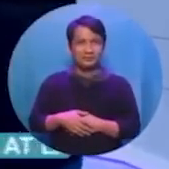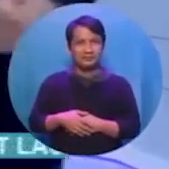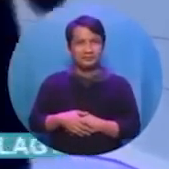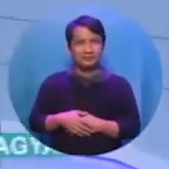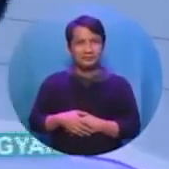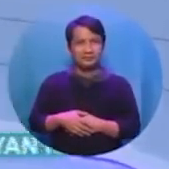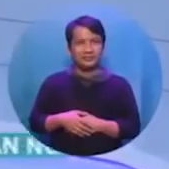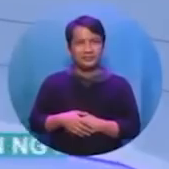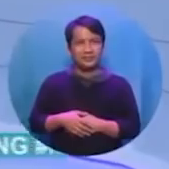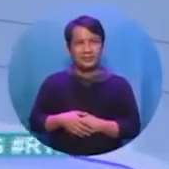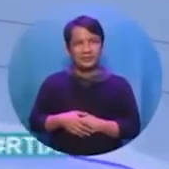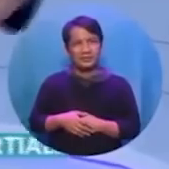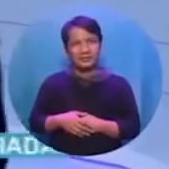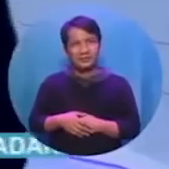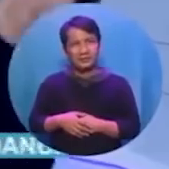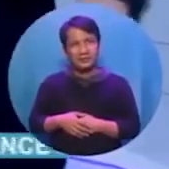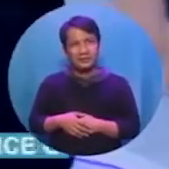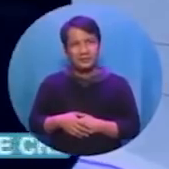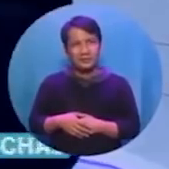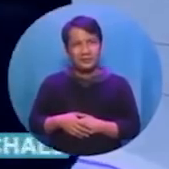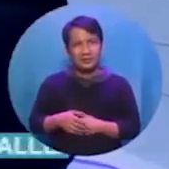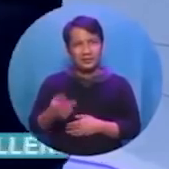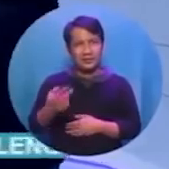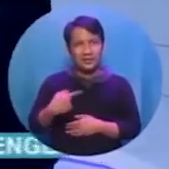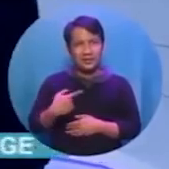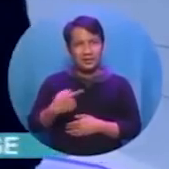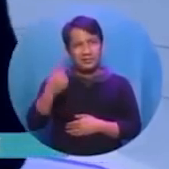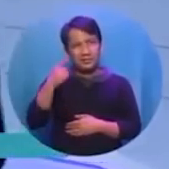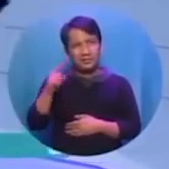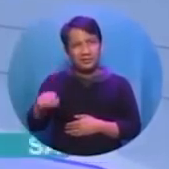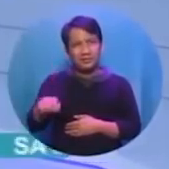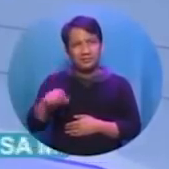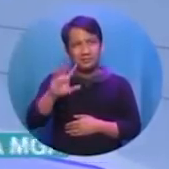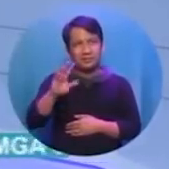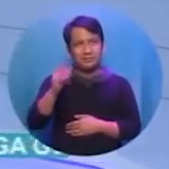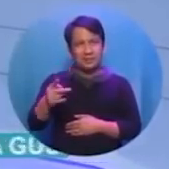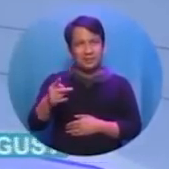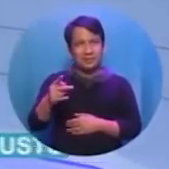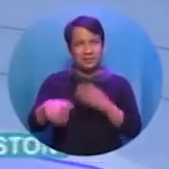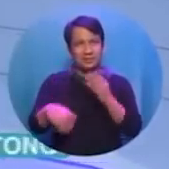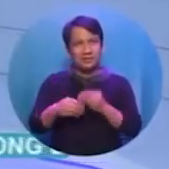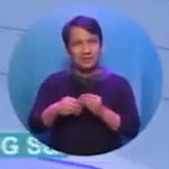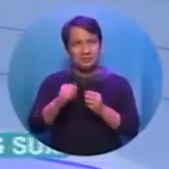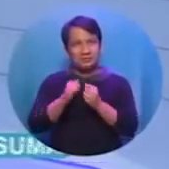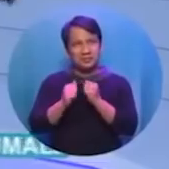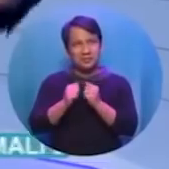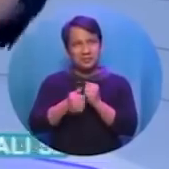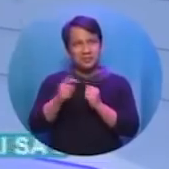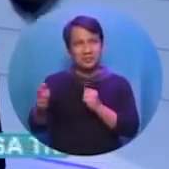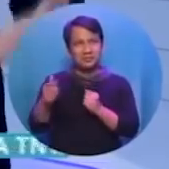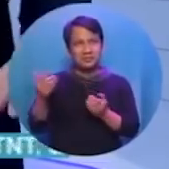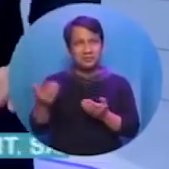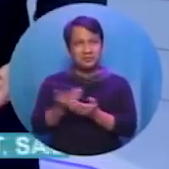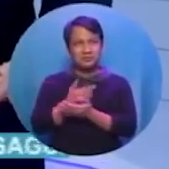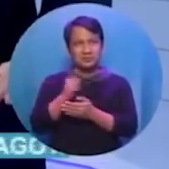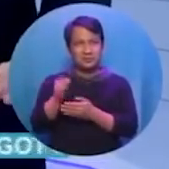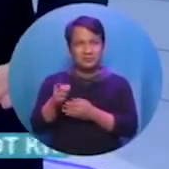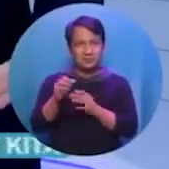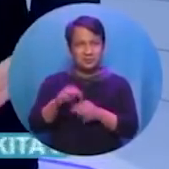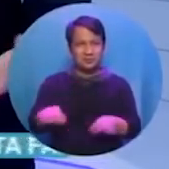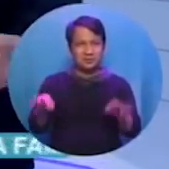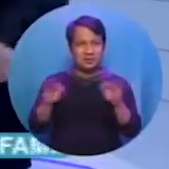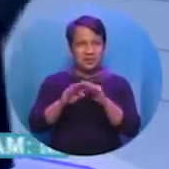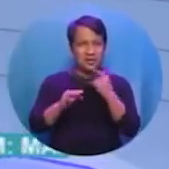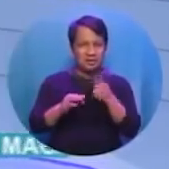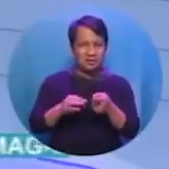Hello si Lovely! Para tayo talaga itong 5,000. Ibig sabihin, meron kang pangailangan, matindi pangailangan siguro.